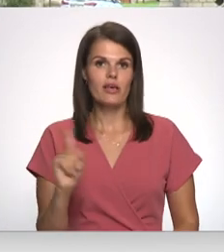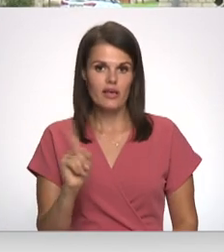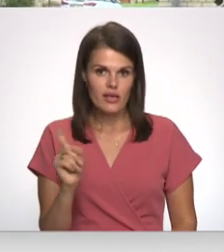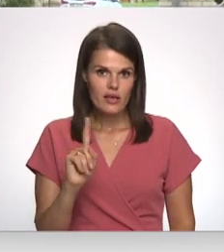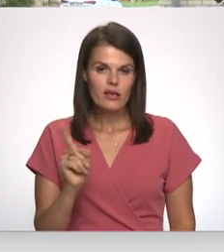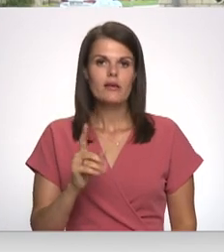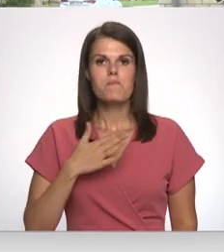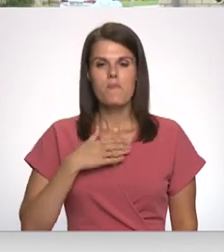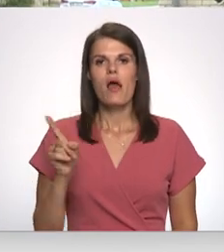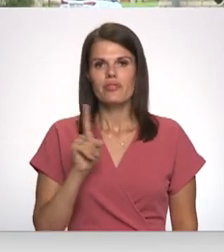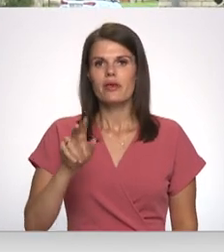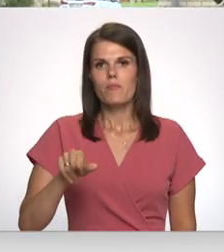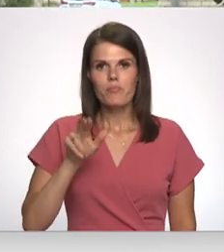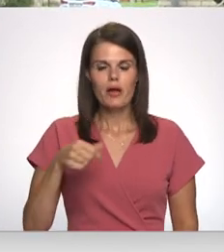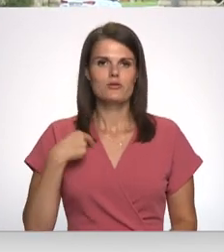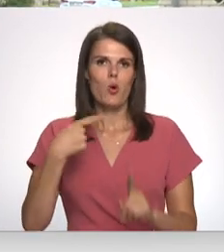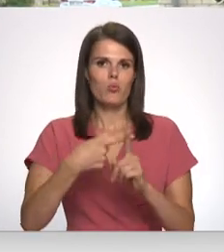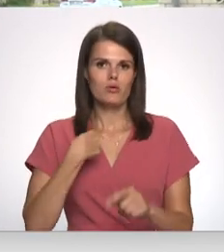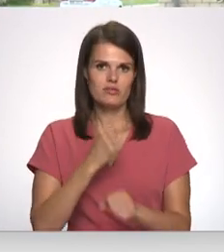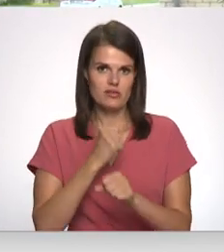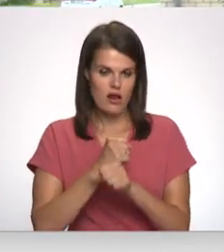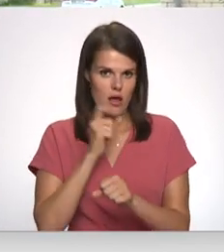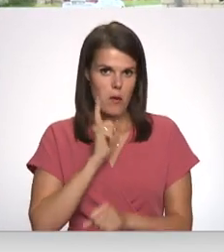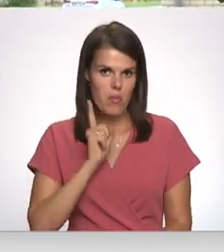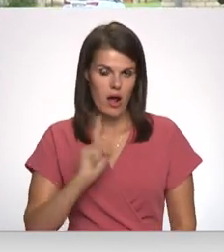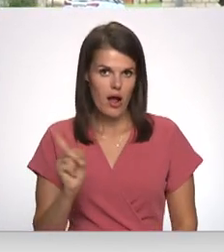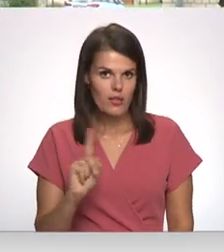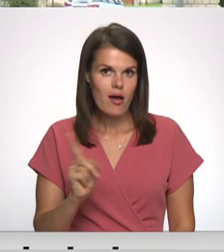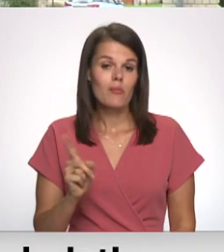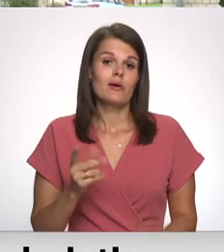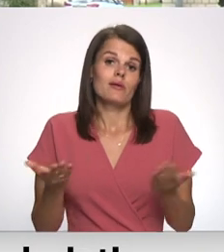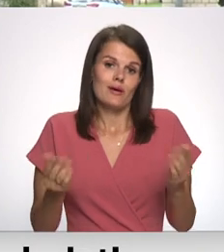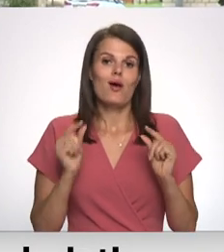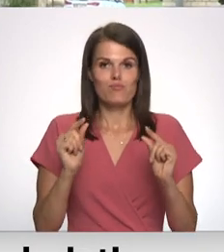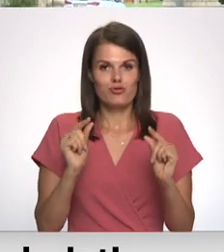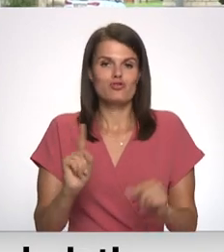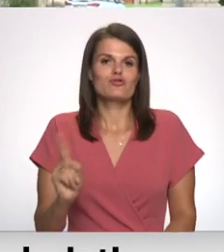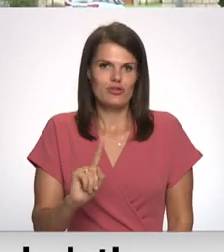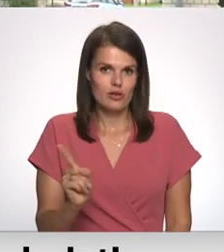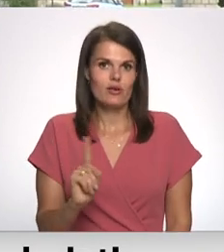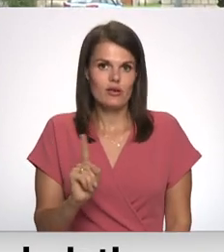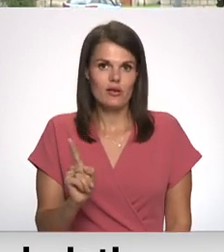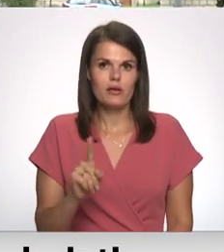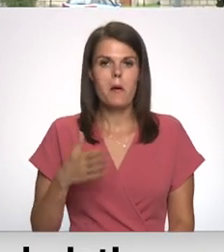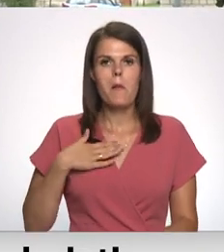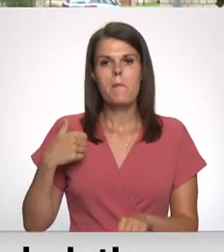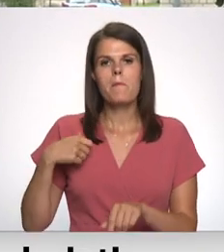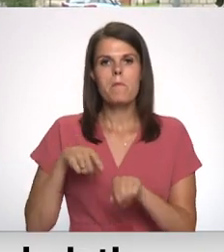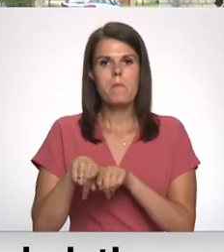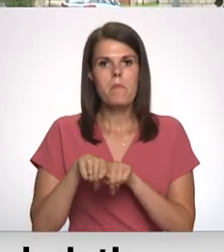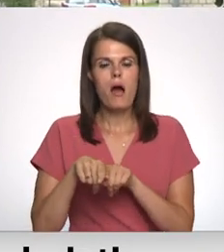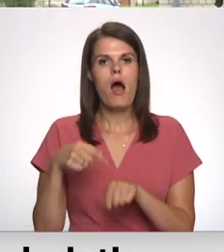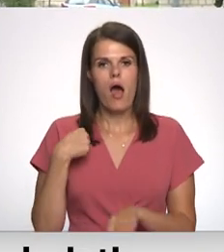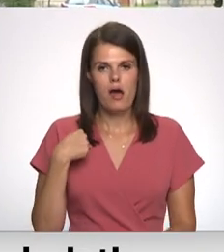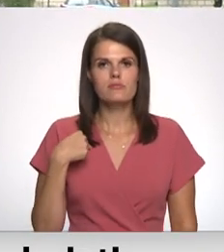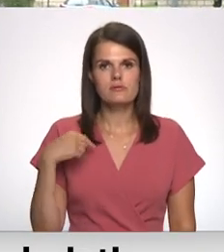es mani pensija un es vēl strādāju pagaidām. Tā kā... Bišķi kaut kas ir. Māsa arī dzīvo man klāt, tā